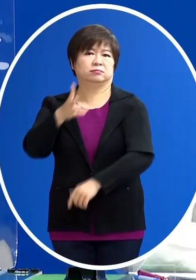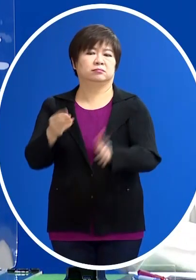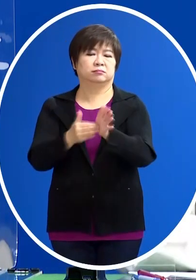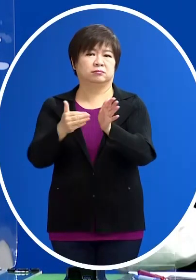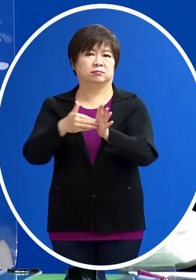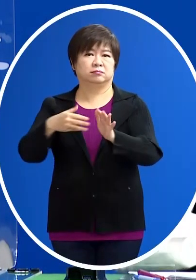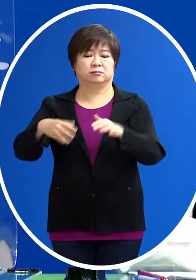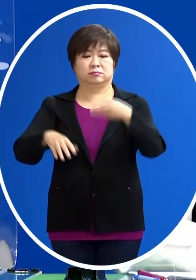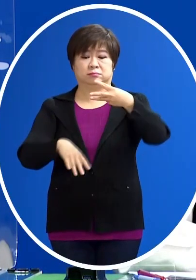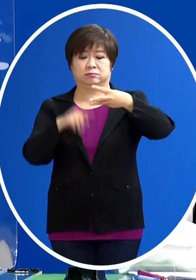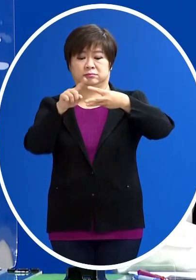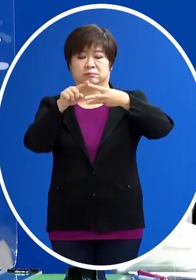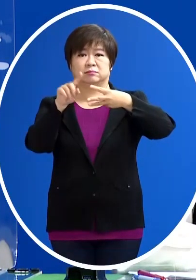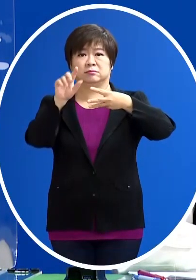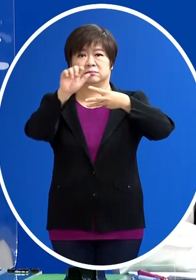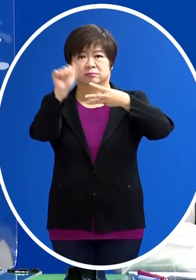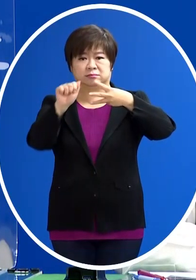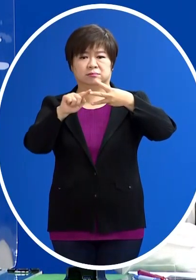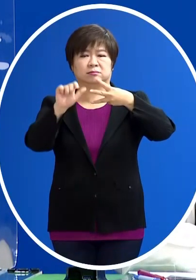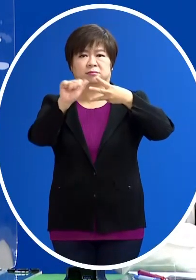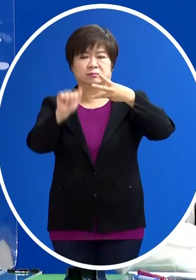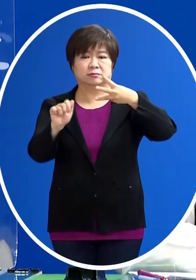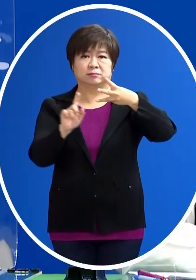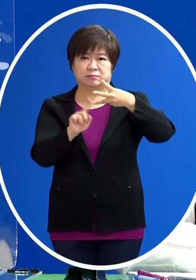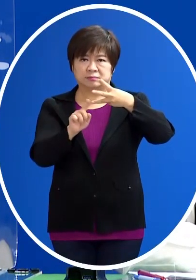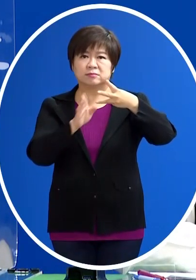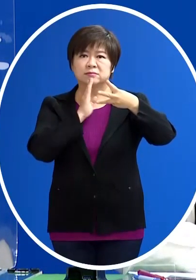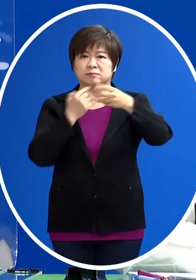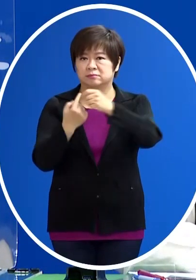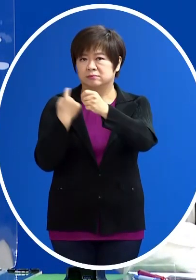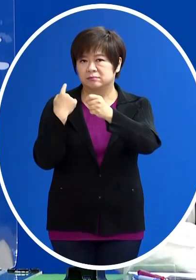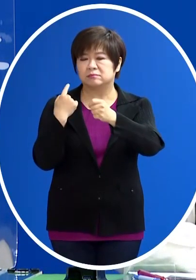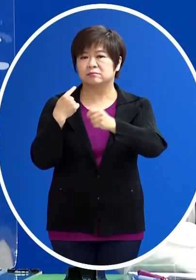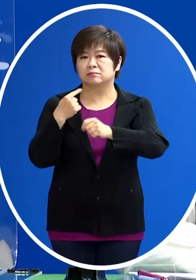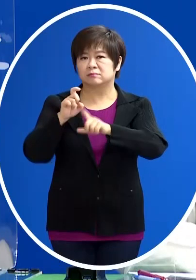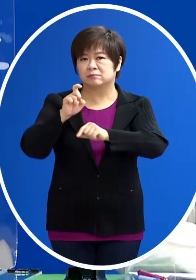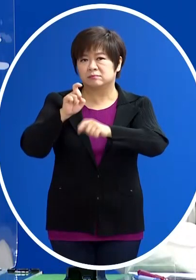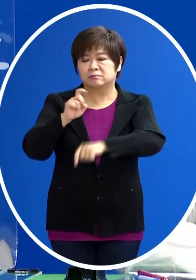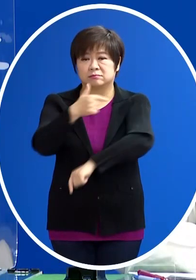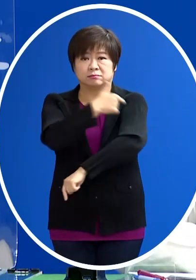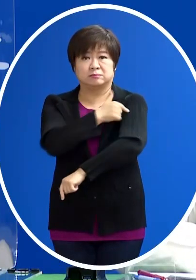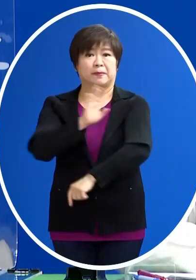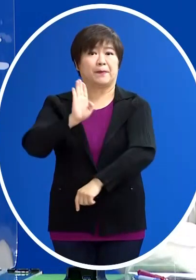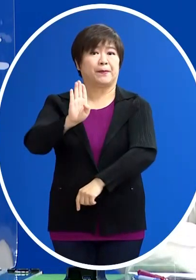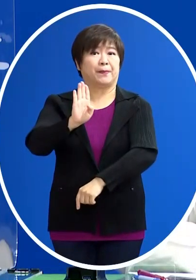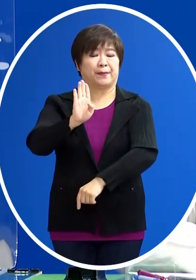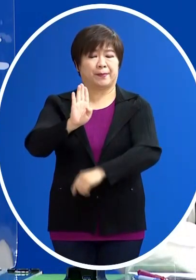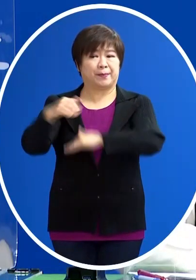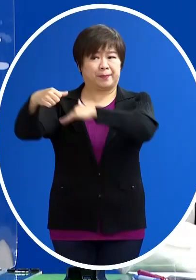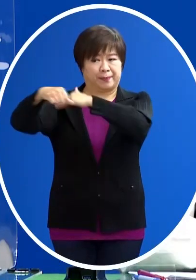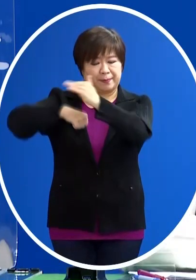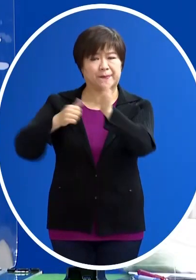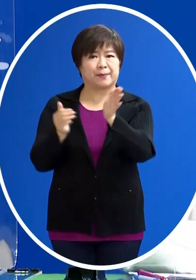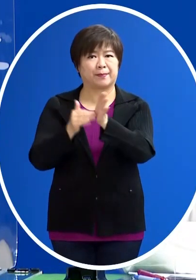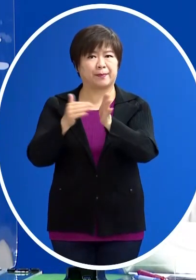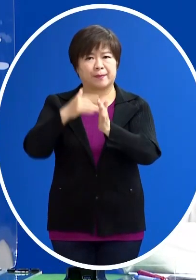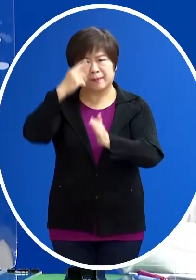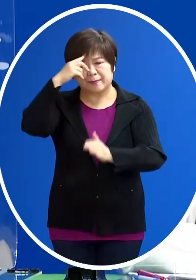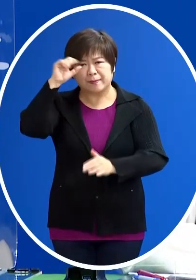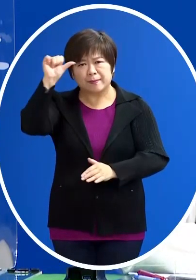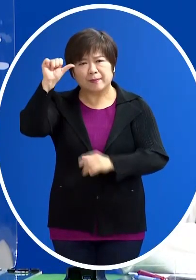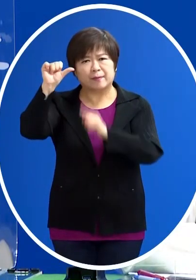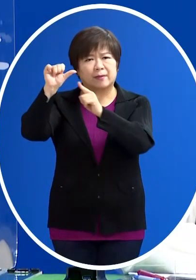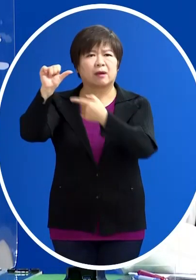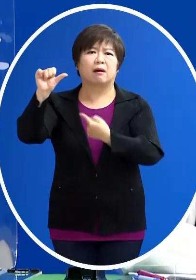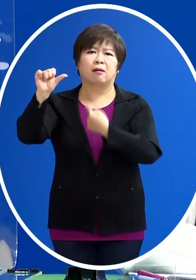是 AZ， 第3剂的话是在去年的10月打了1剂的 BNT。那入境后的第5天开始有轻